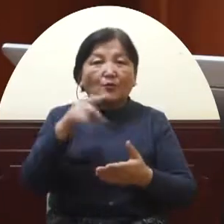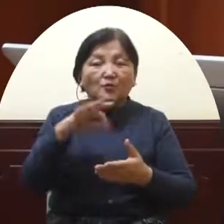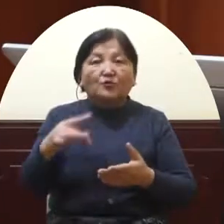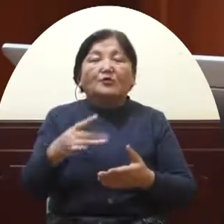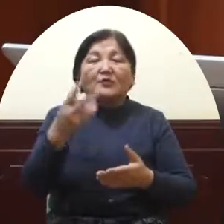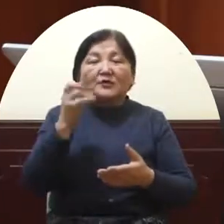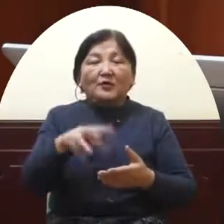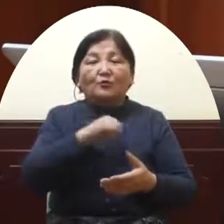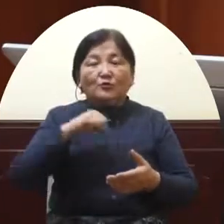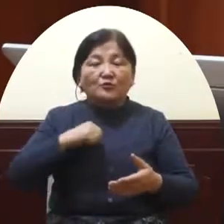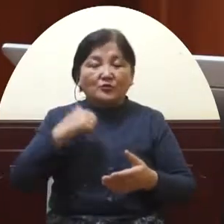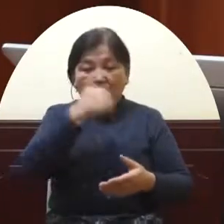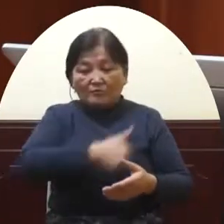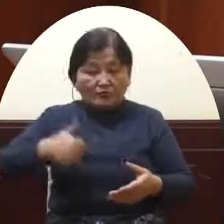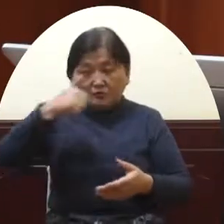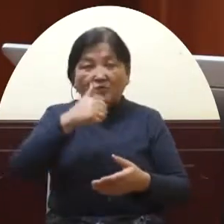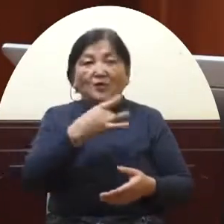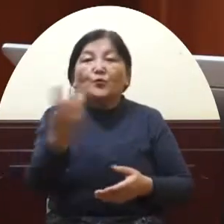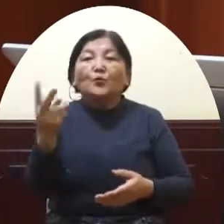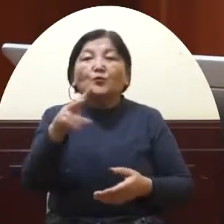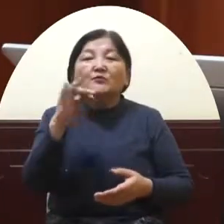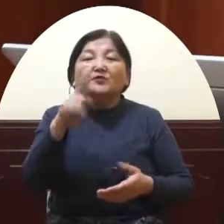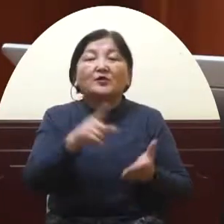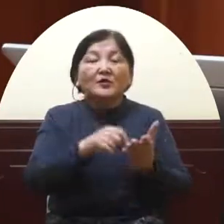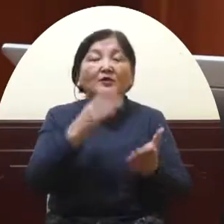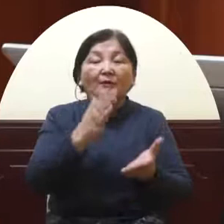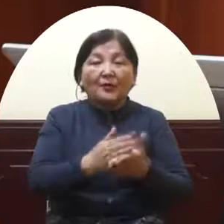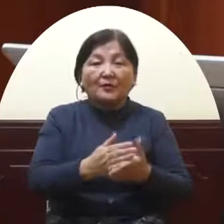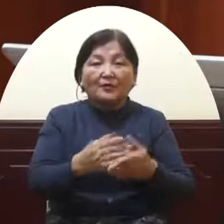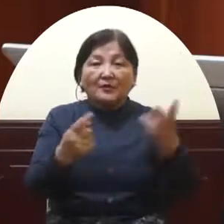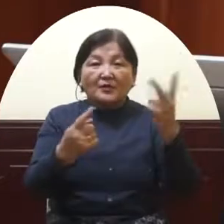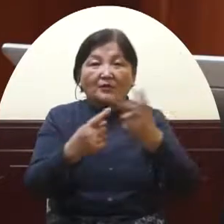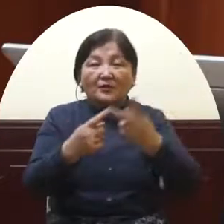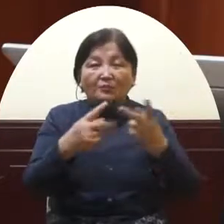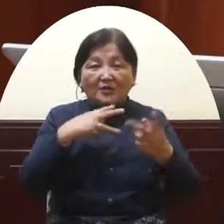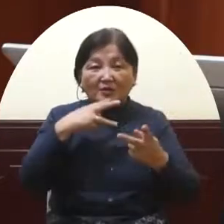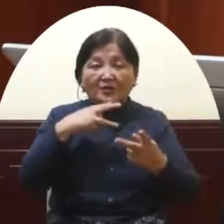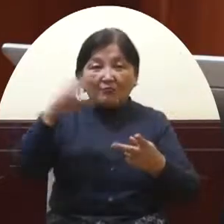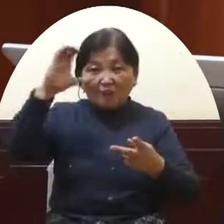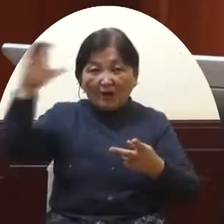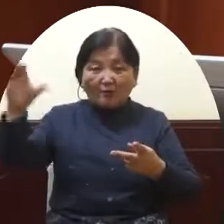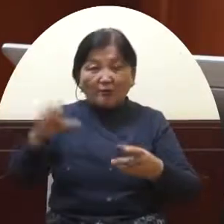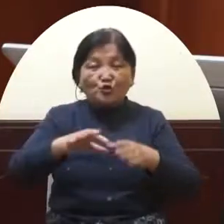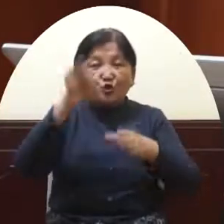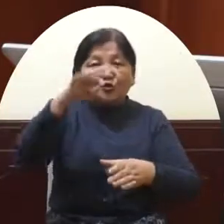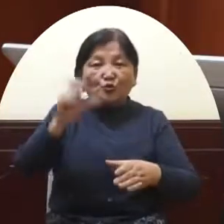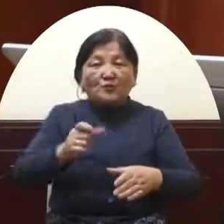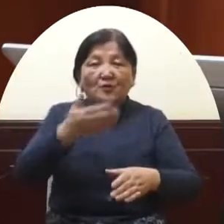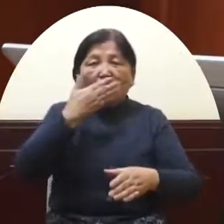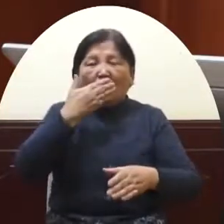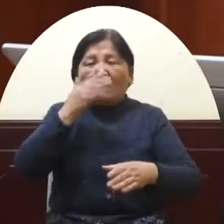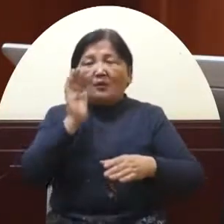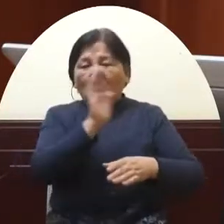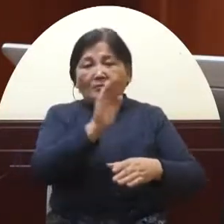нь эрүүлжих хэрэгтэй болж эхэлж байгаа юм байна. Хэвлэл мэдээллийн хэрэгсэл нь сонгогчдыг залхаадаггүй болох хэрэгтэй болох хэрэгтэй юм байна. Ийм